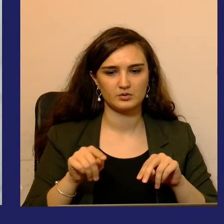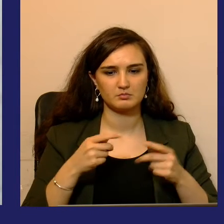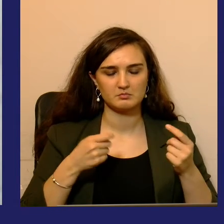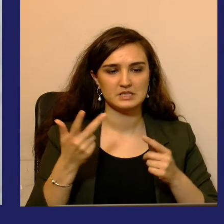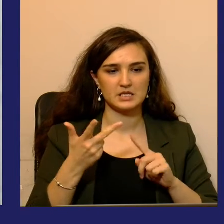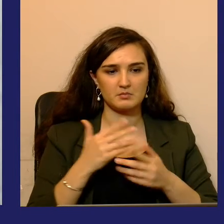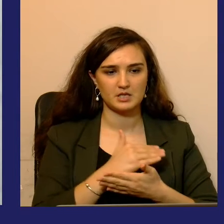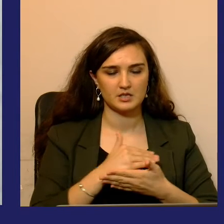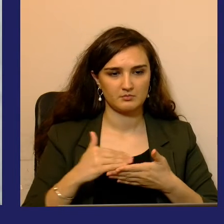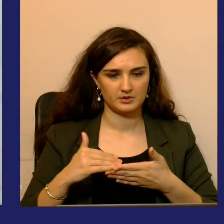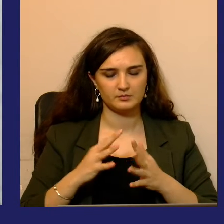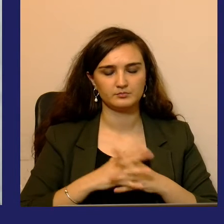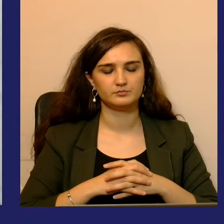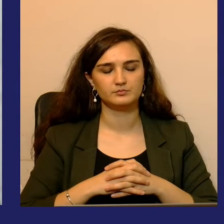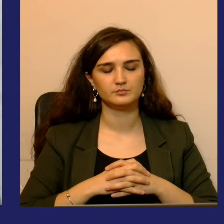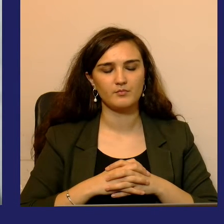მესამე ეტაპი.